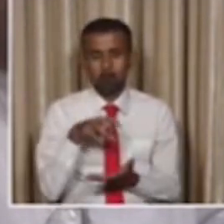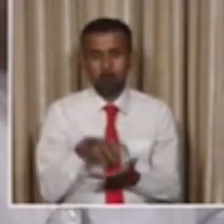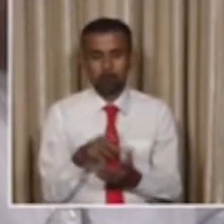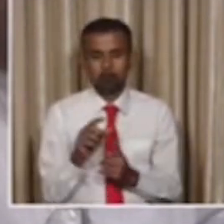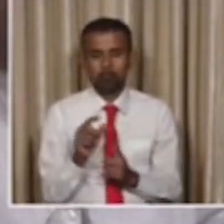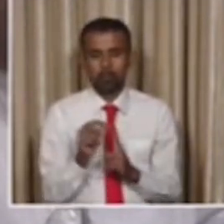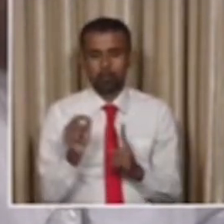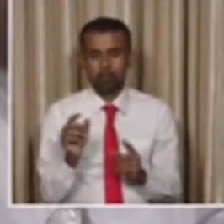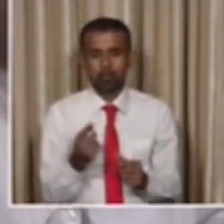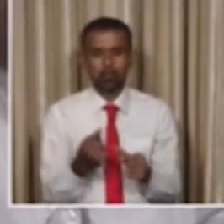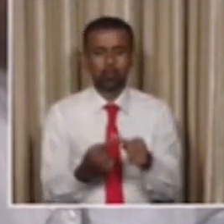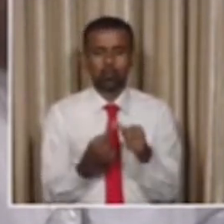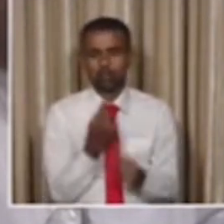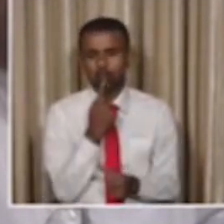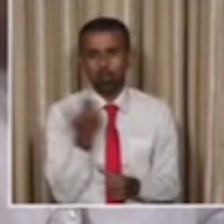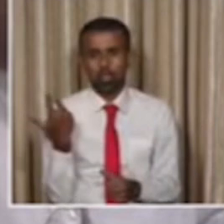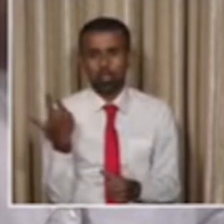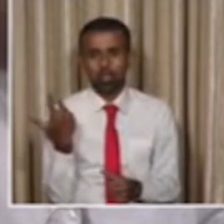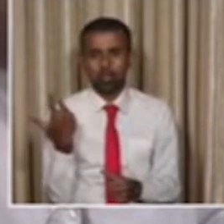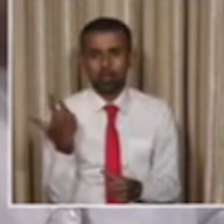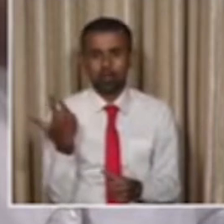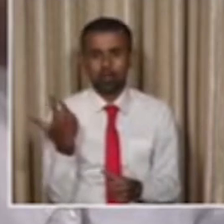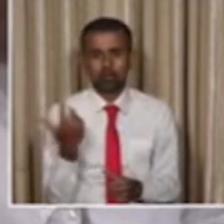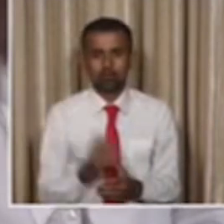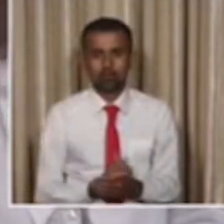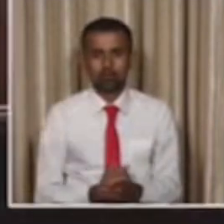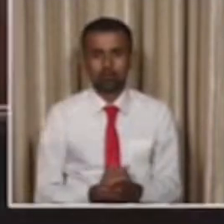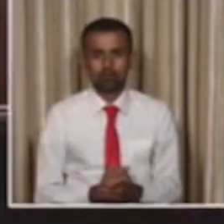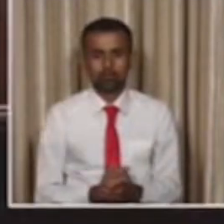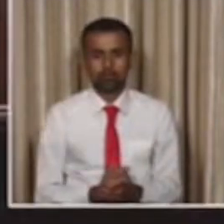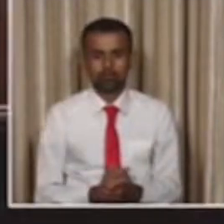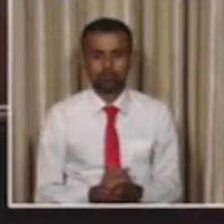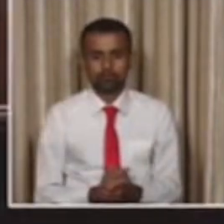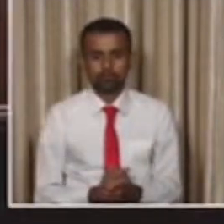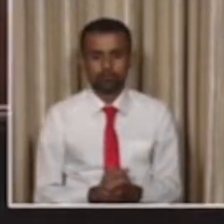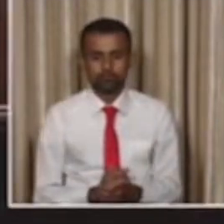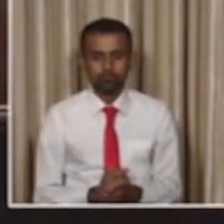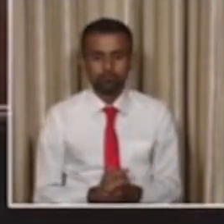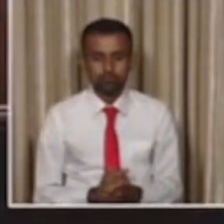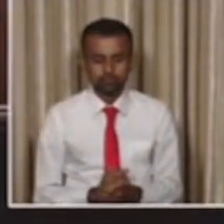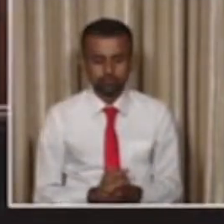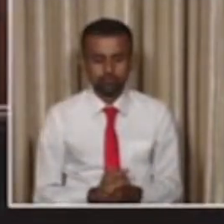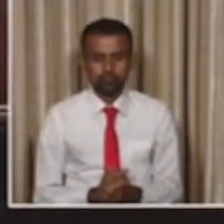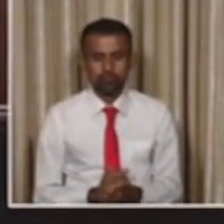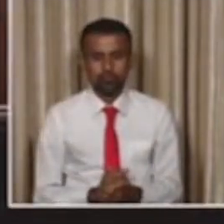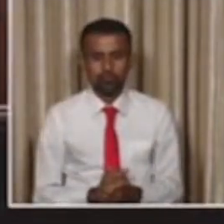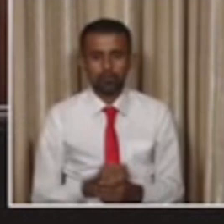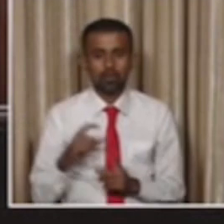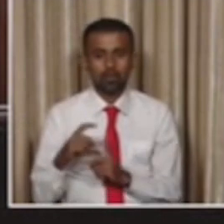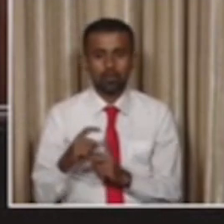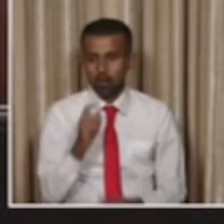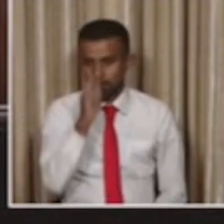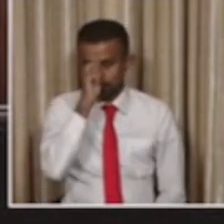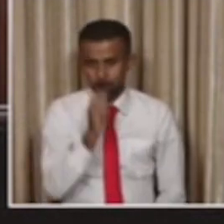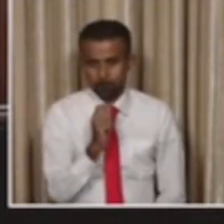පත් කරනවා. ඒ උත්තරයක් දුන්නේ නැහැ. දුන්න නැත්නම් ආයෙ ඉල්ල ගන්න පුළුවන් වෙන වෙලාවට. හරි, බොහොම ස්තුතියි. ඔව් මොකද්ද ජයසිරි